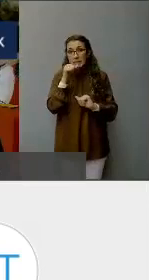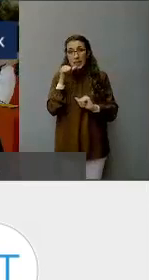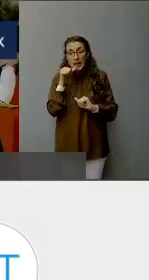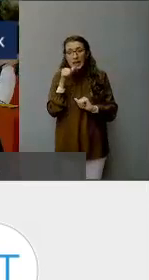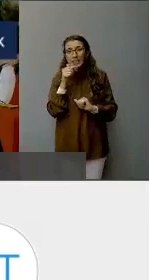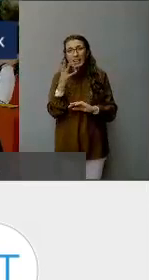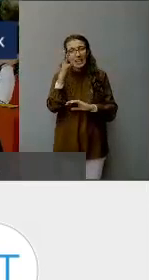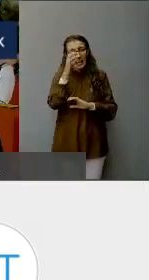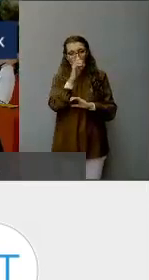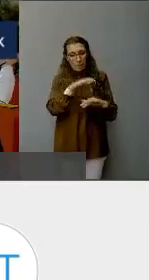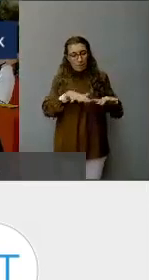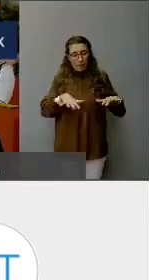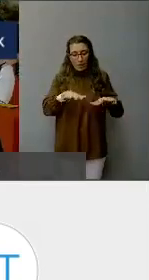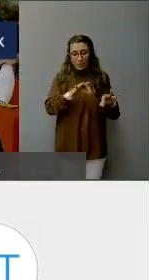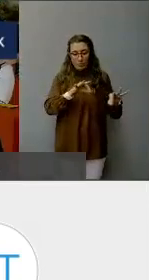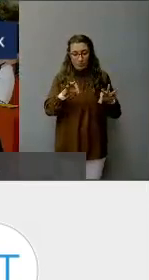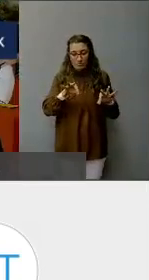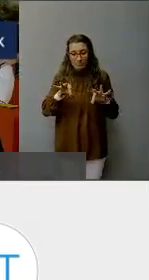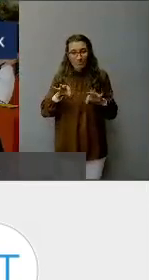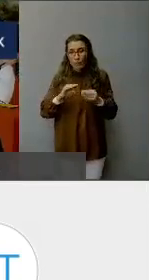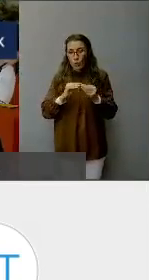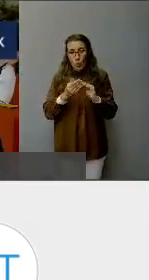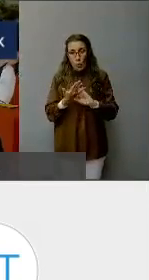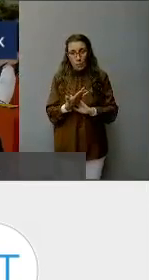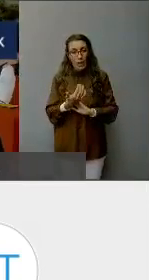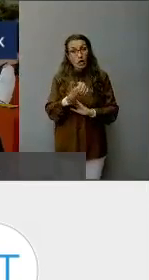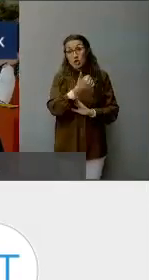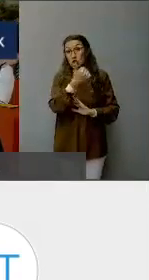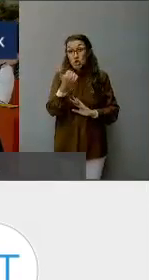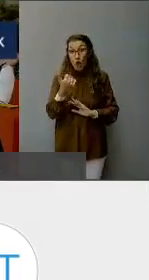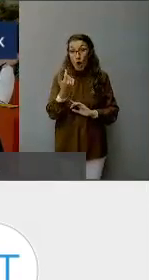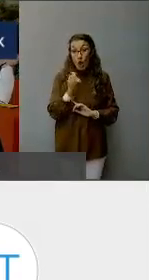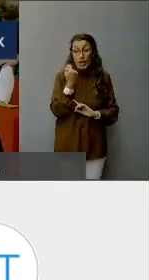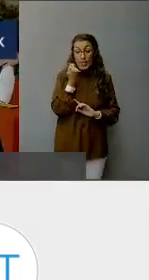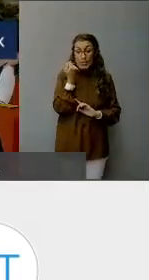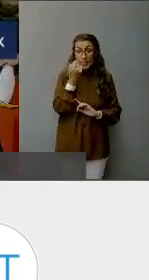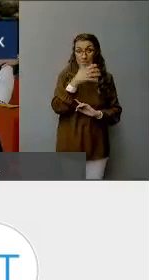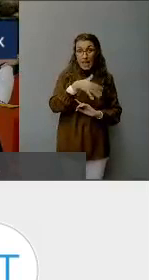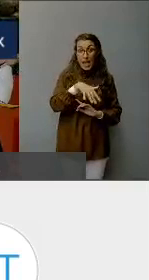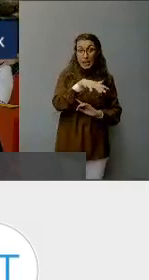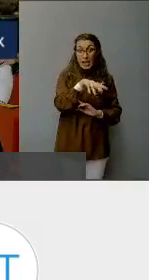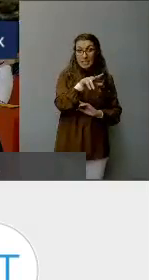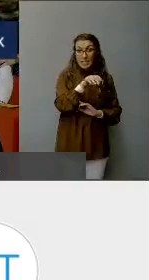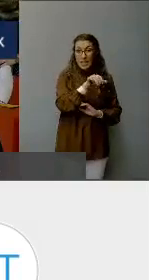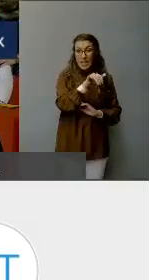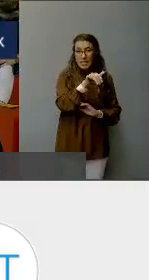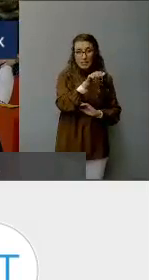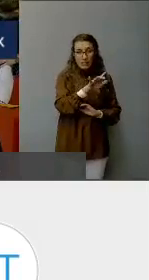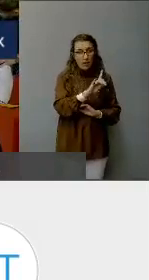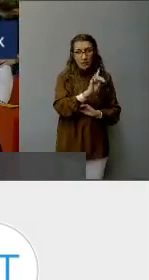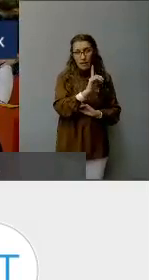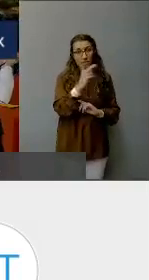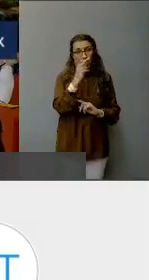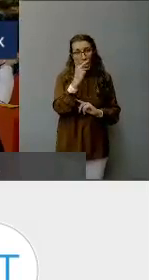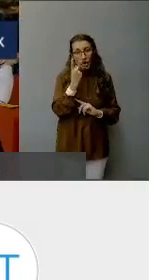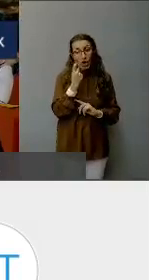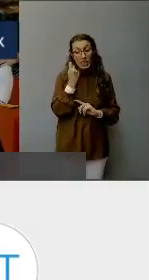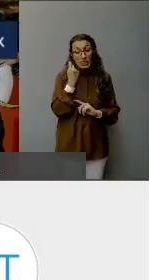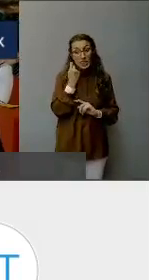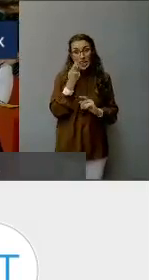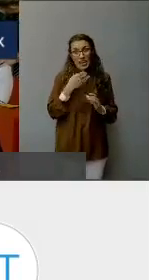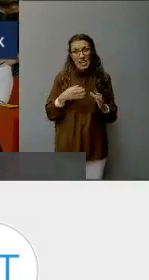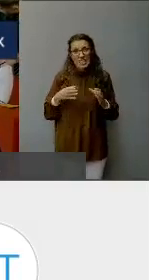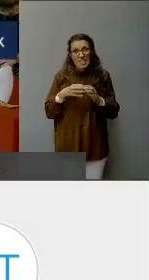capire a questo punto che non è solo un interesse di quell'area man di tres più collettivo che a questo punto noi non possiamo